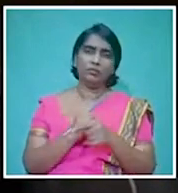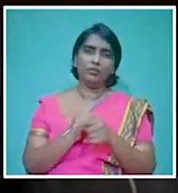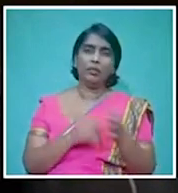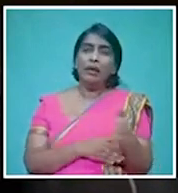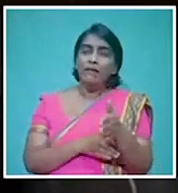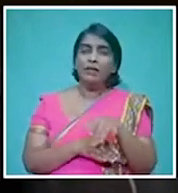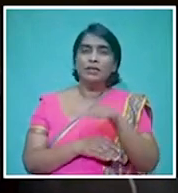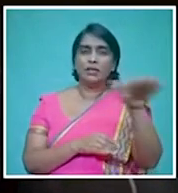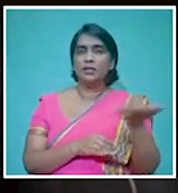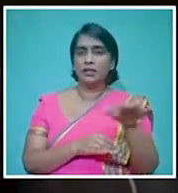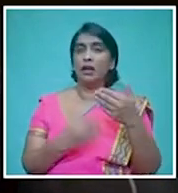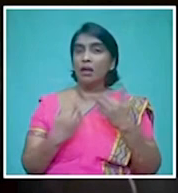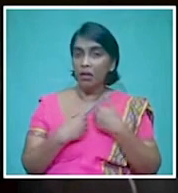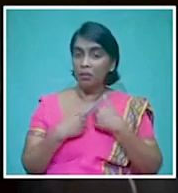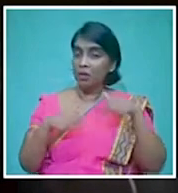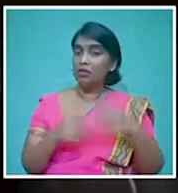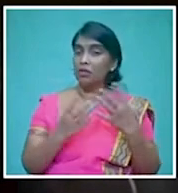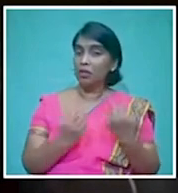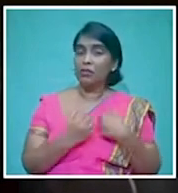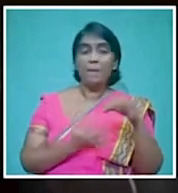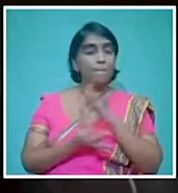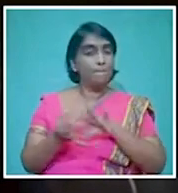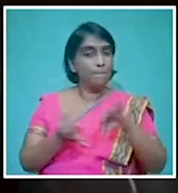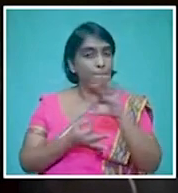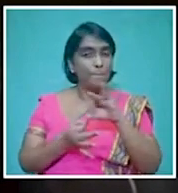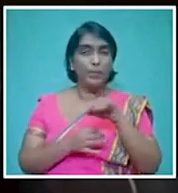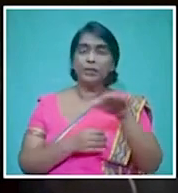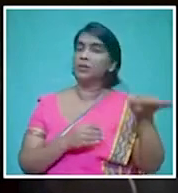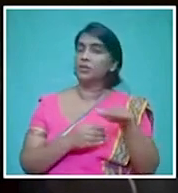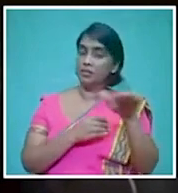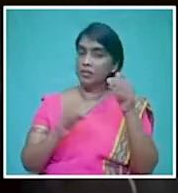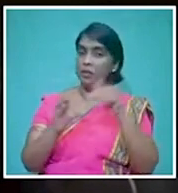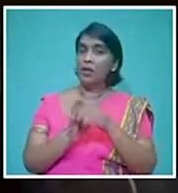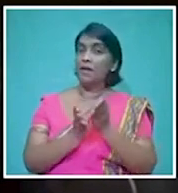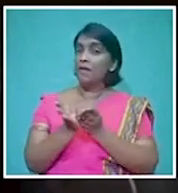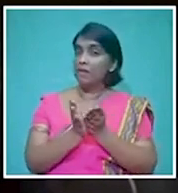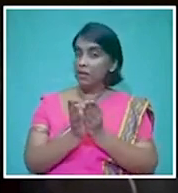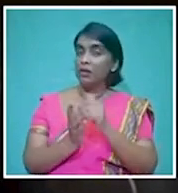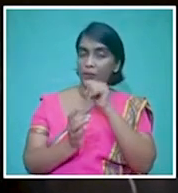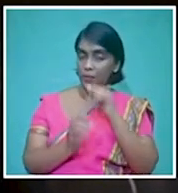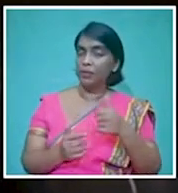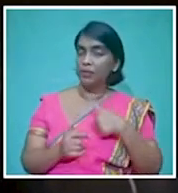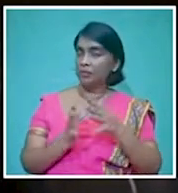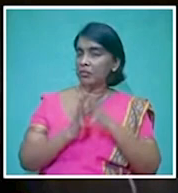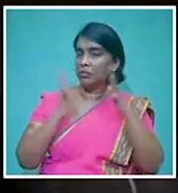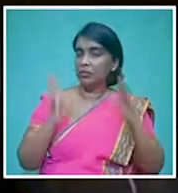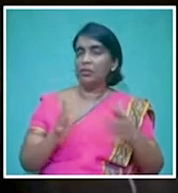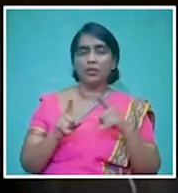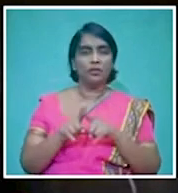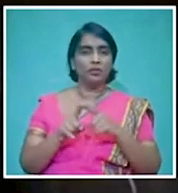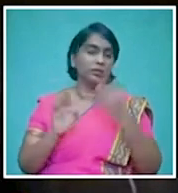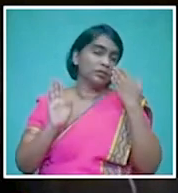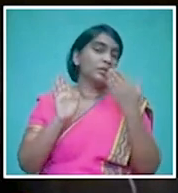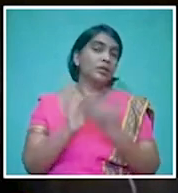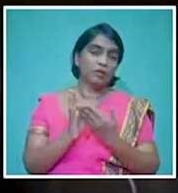වහල් සමාජවලට. අපිට අද අවශ්‍ය ප්‍රජාතන්ත්‍රවාදී සමාජයක් තුල විනය කියන එක අපිට මීට වඩා පුළුල් විදියට